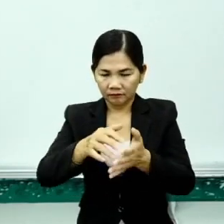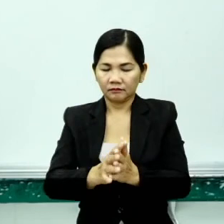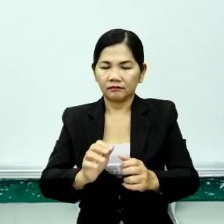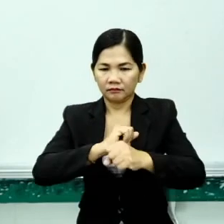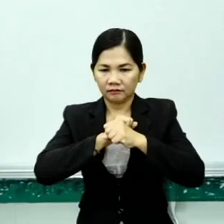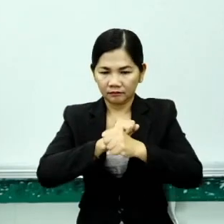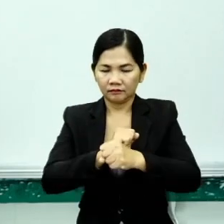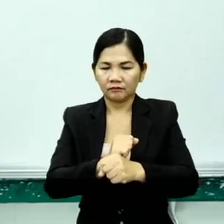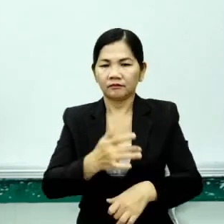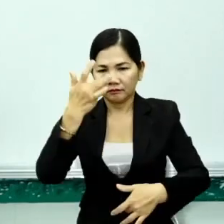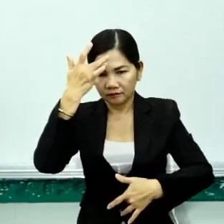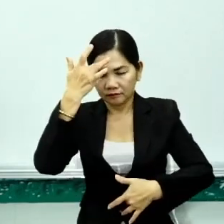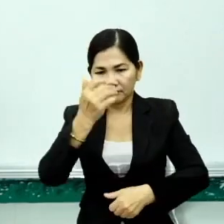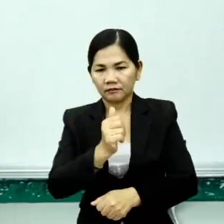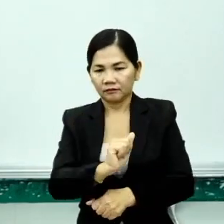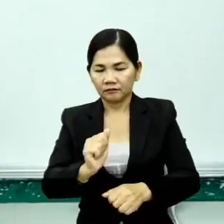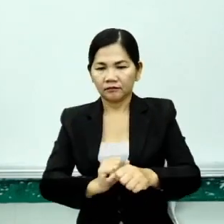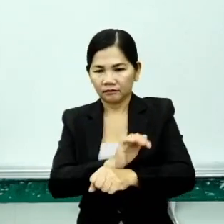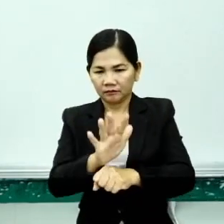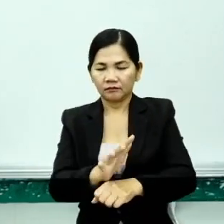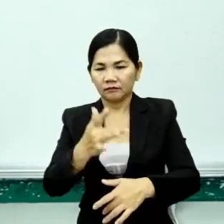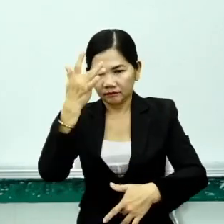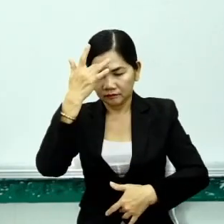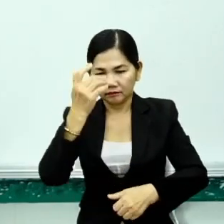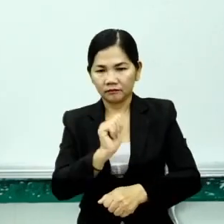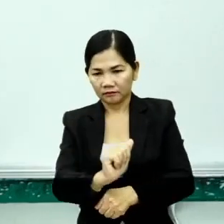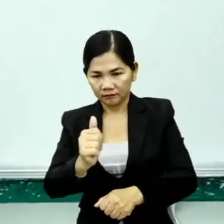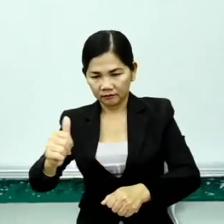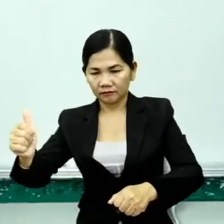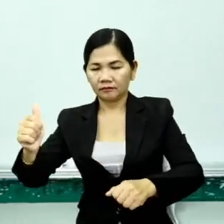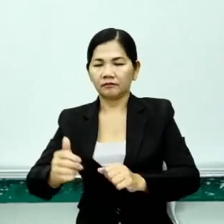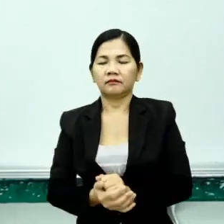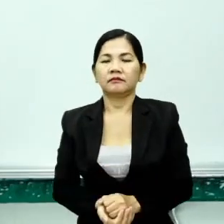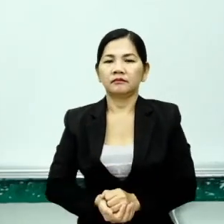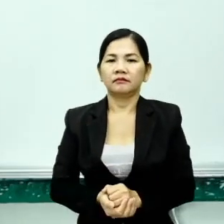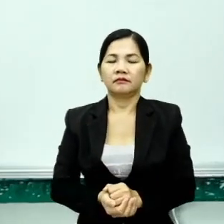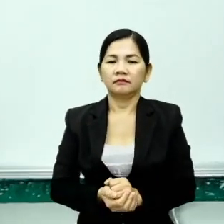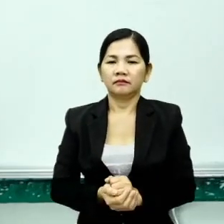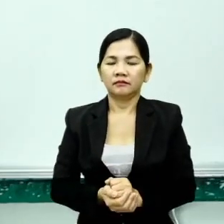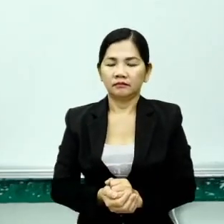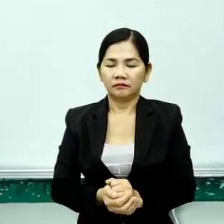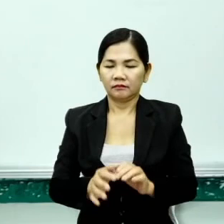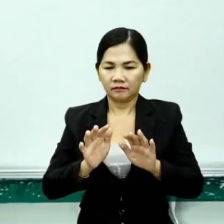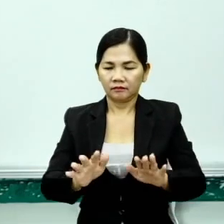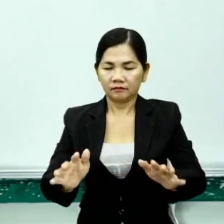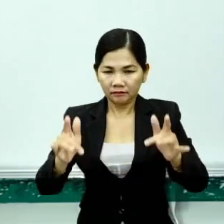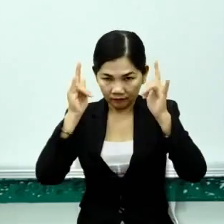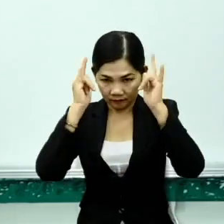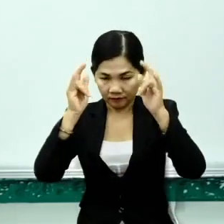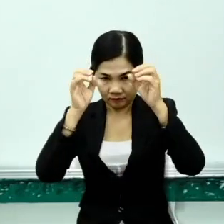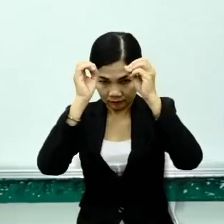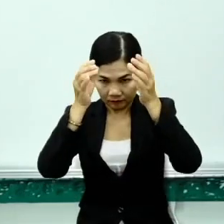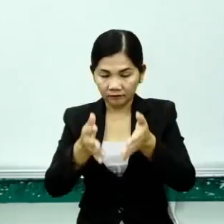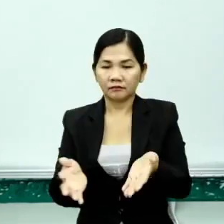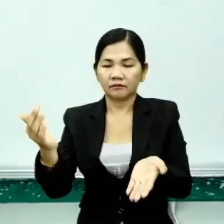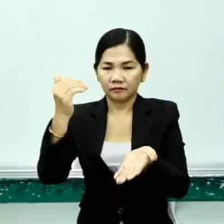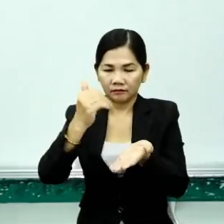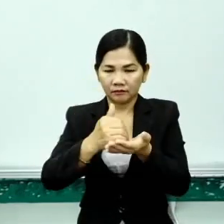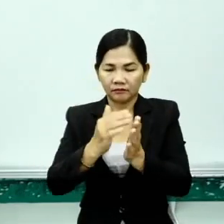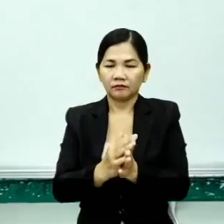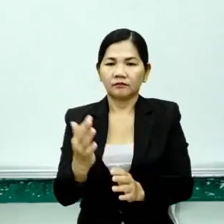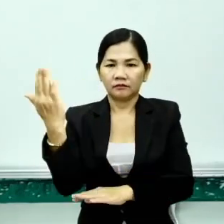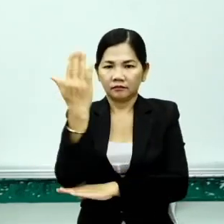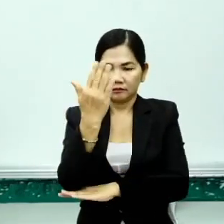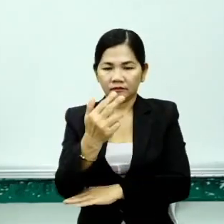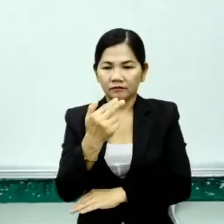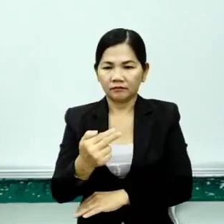bấy cam bị con vì chồng người covid đập ra bốn nắng chồng người chồng xem xin còn con ai tam đan cam người riêng đập ban này kêu tam rồi dạ tu